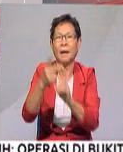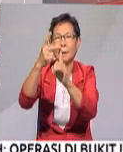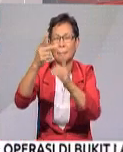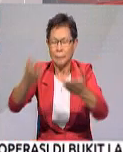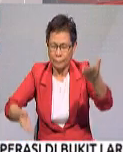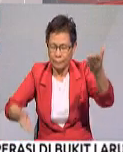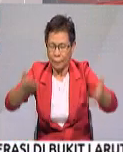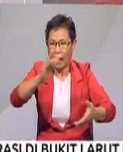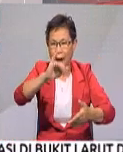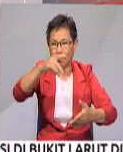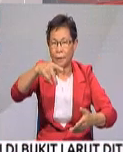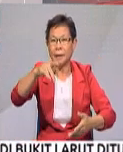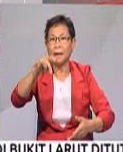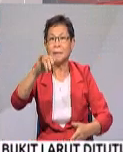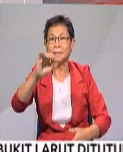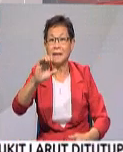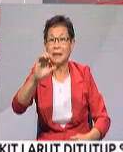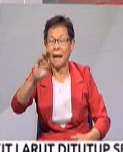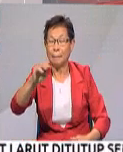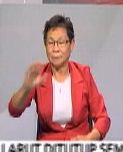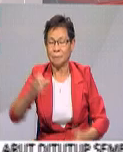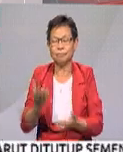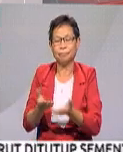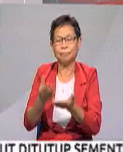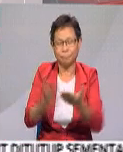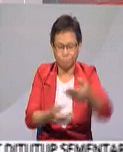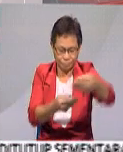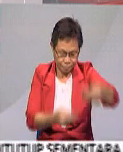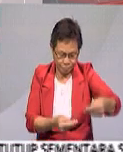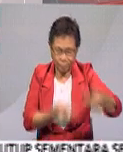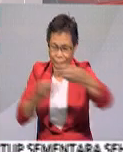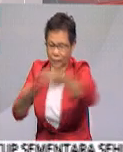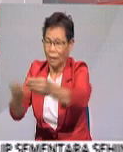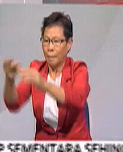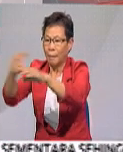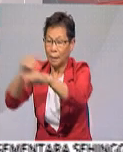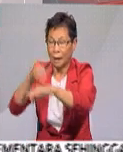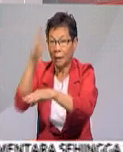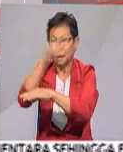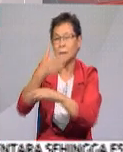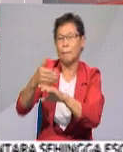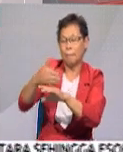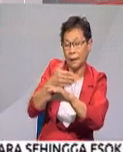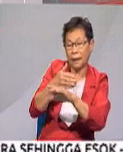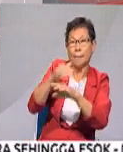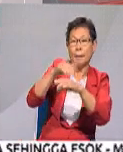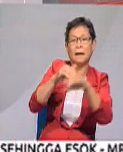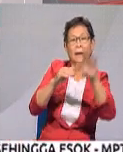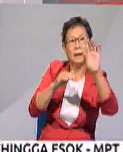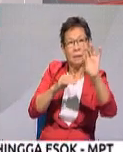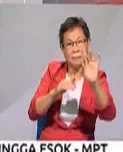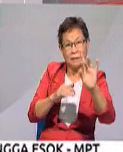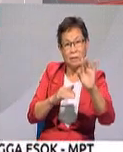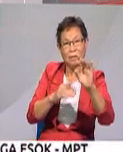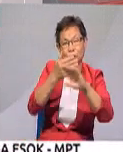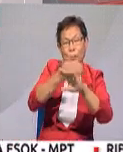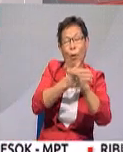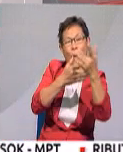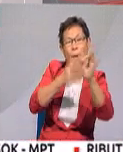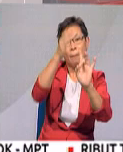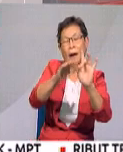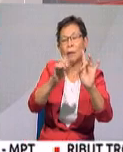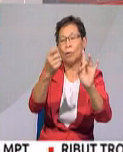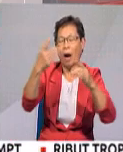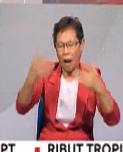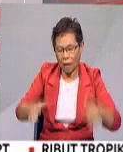menimbang IPCMC akan diserahkan kepada kerajaan pada atau sebelum 18 November ini sebelum